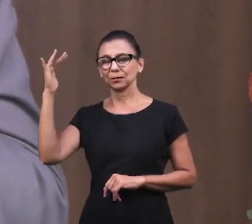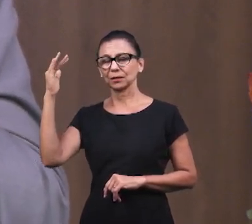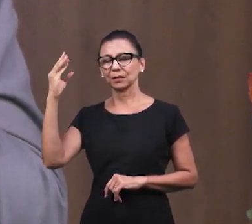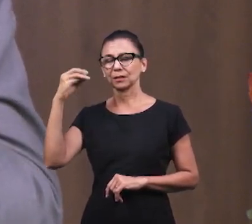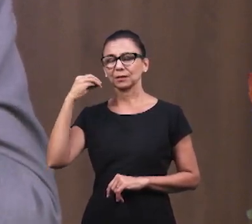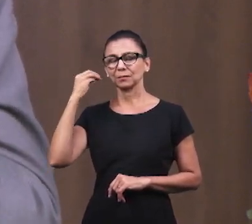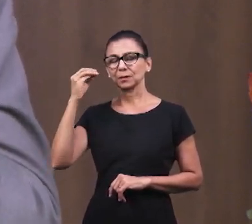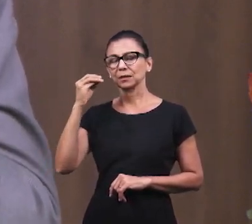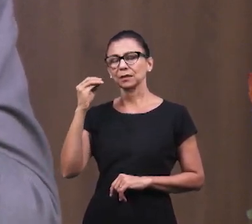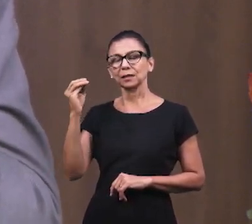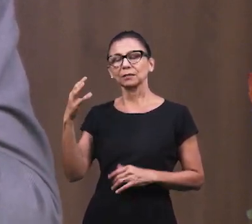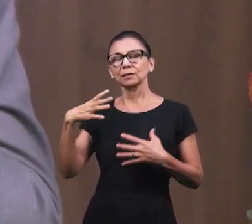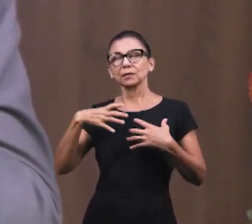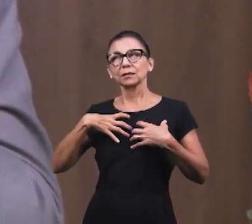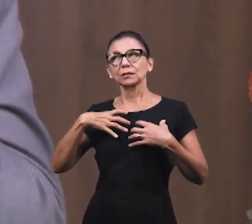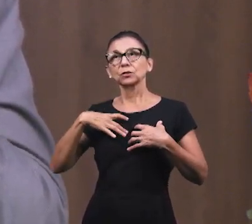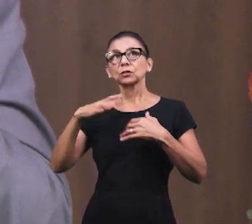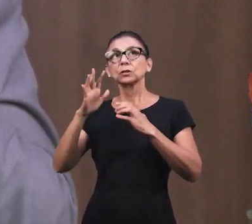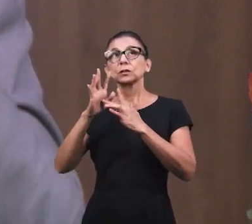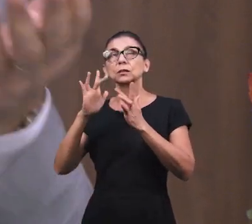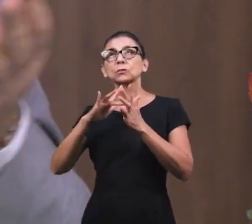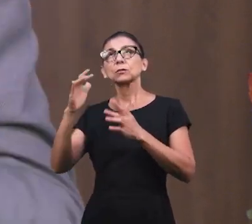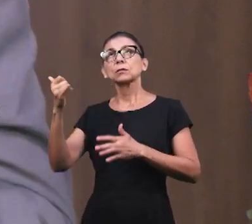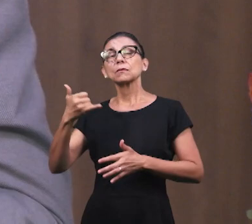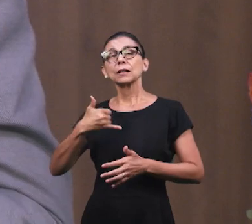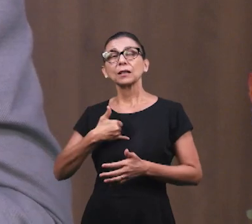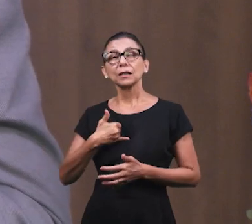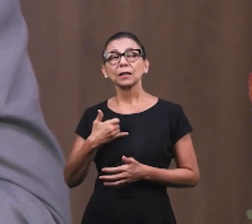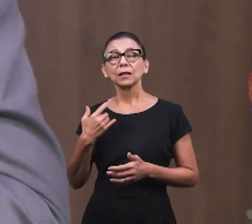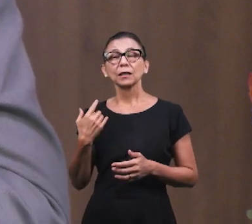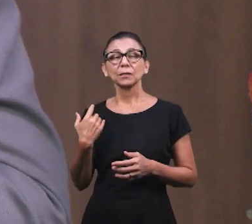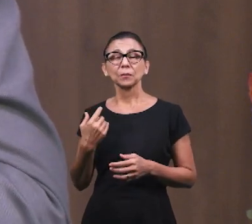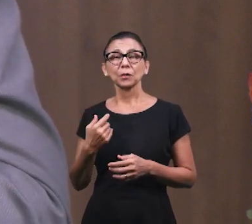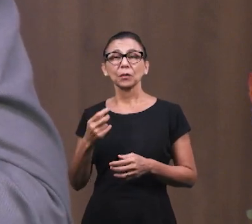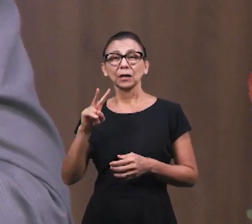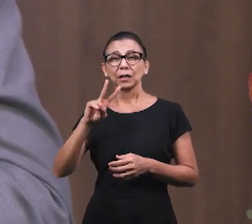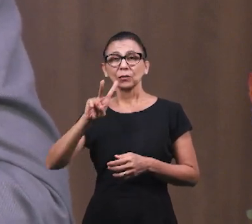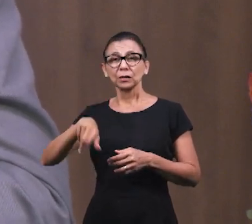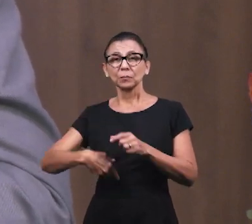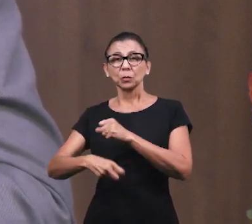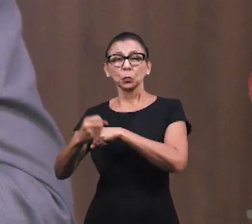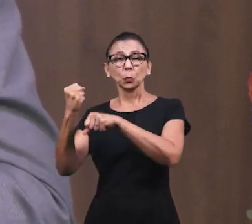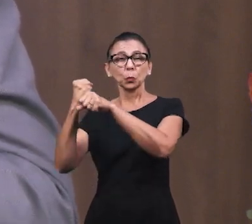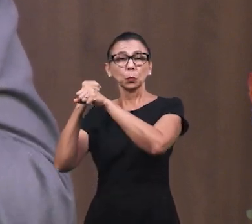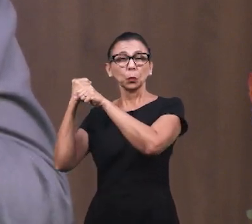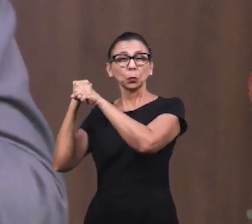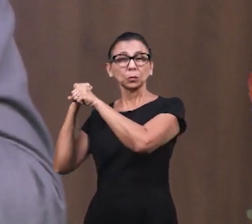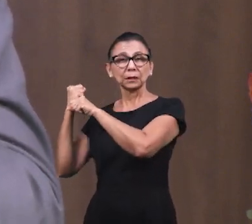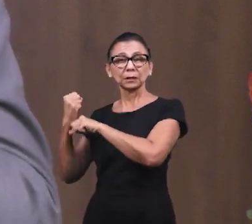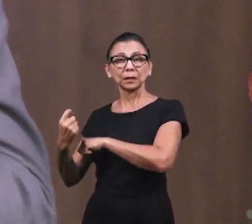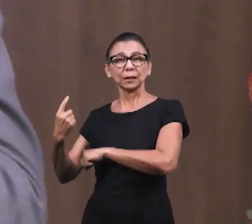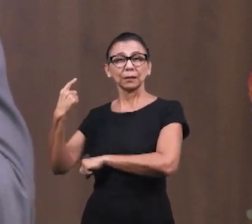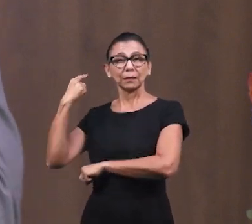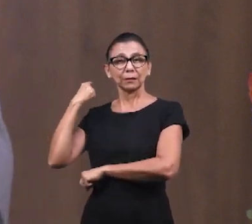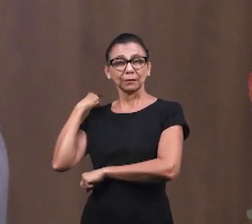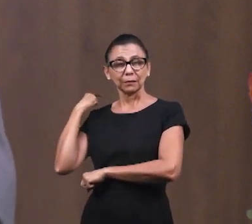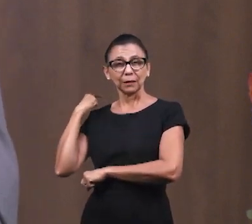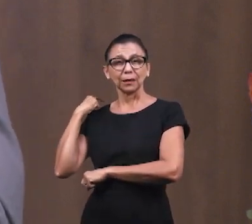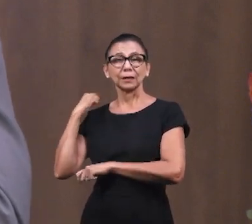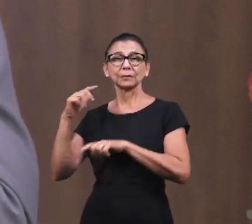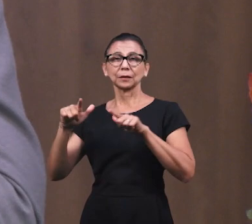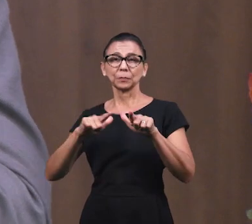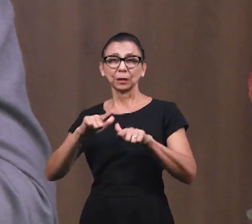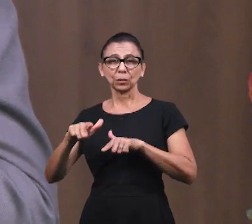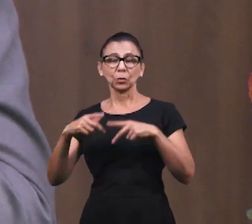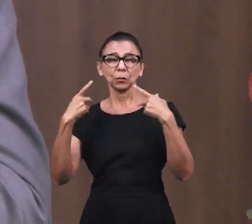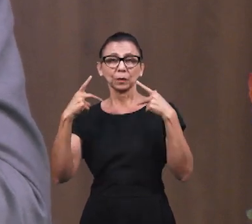imaginer l'expérience d'entendre la voix de Jésus il y a 2000 ans, quand il a effectué son